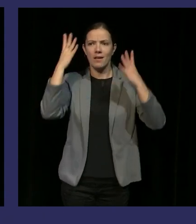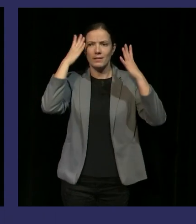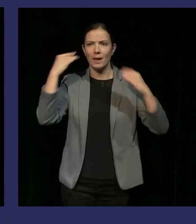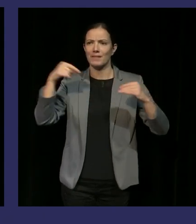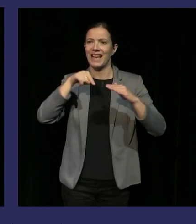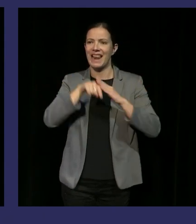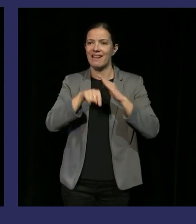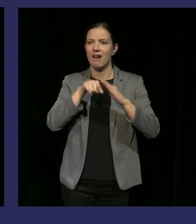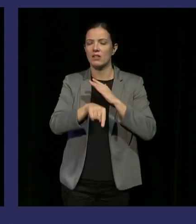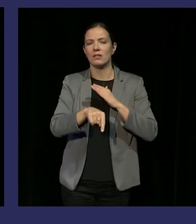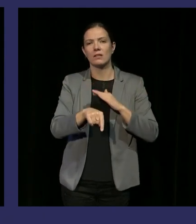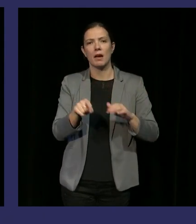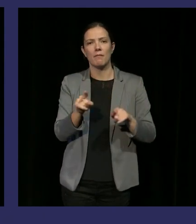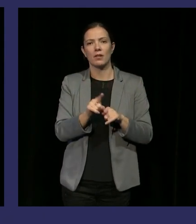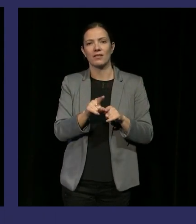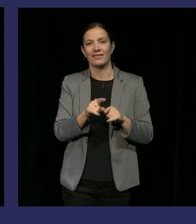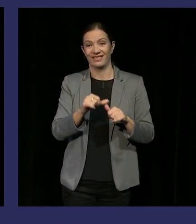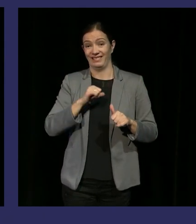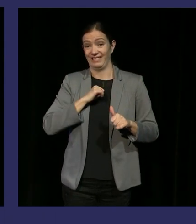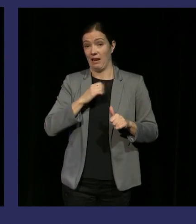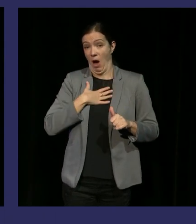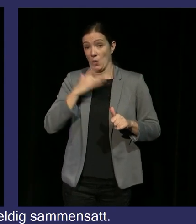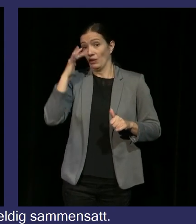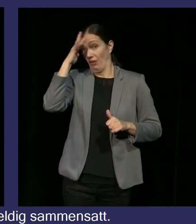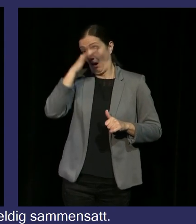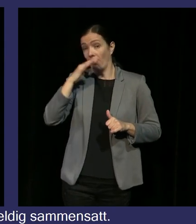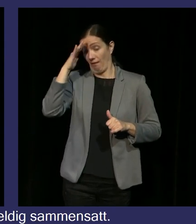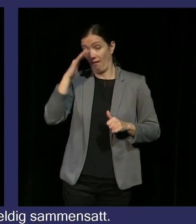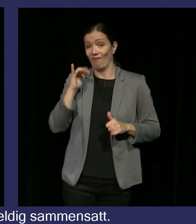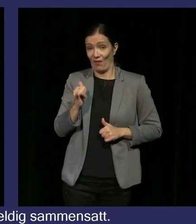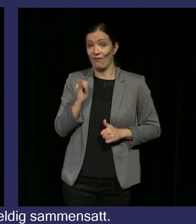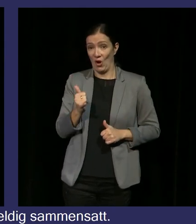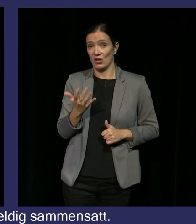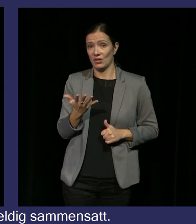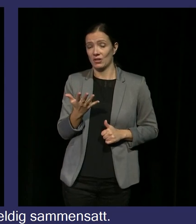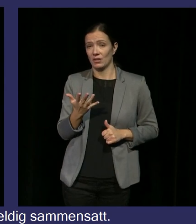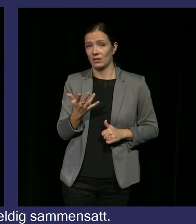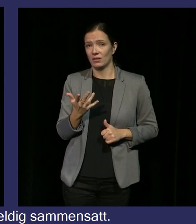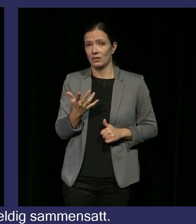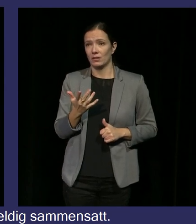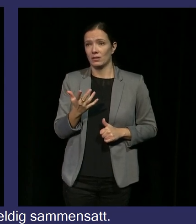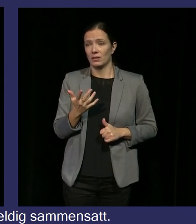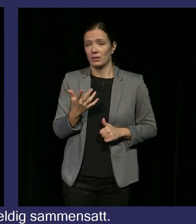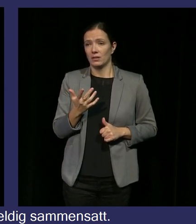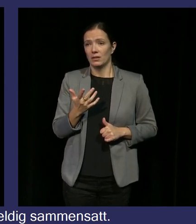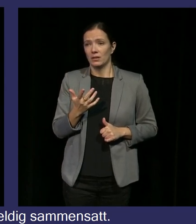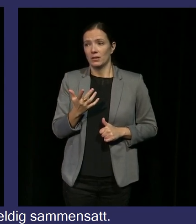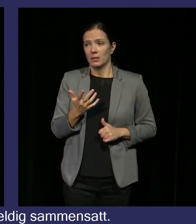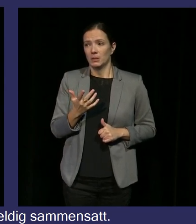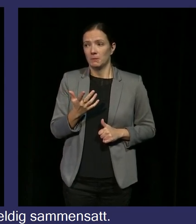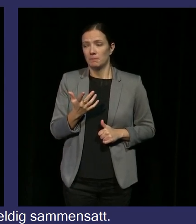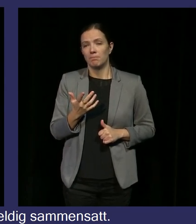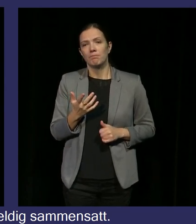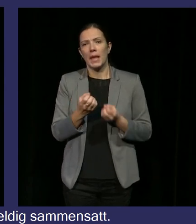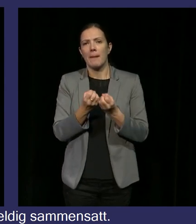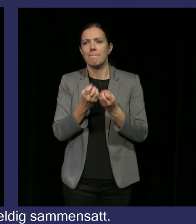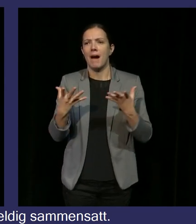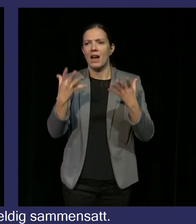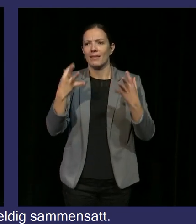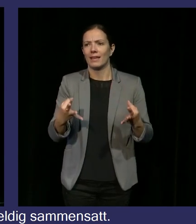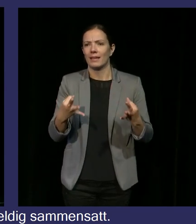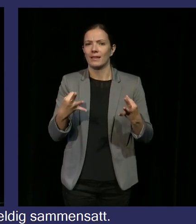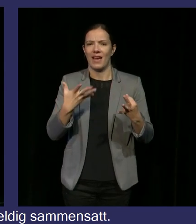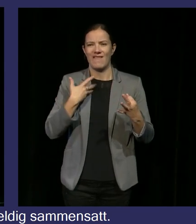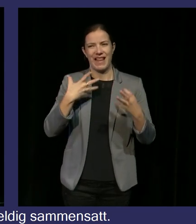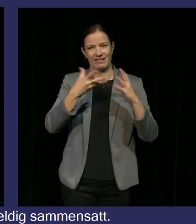lekkasjen, så det ikke sånn at jeg ikke har noen tanker om det. Og det klart at det mange ting, det veldig